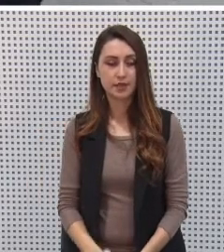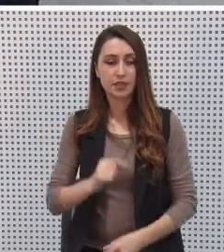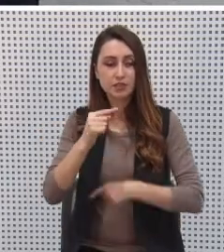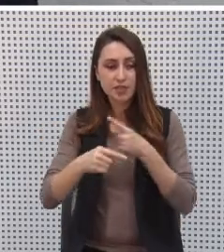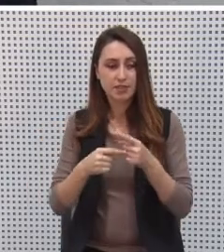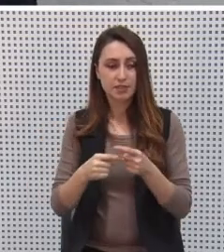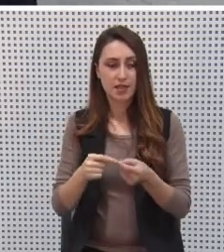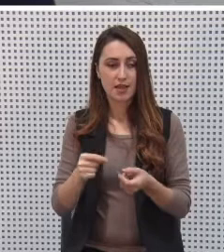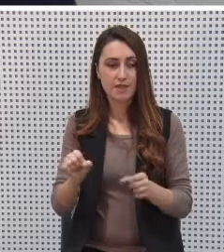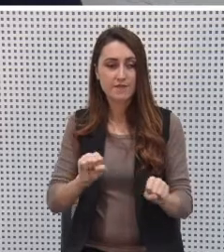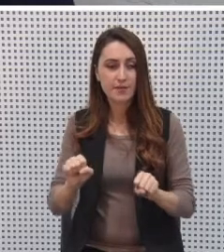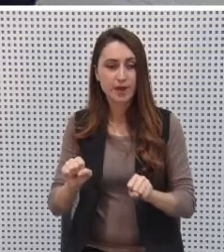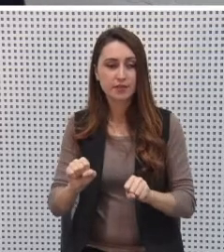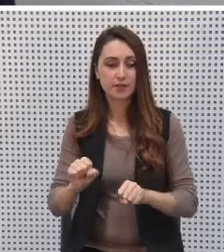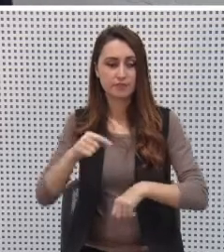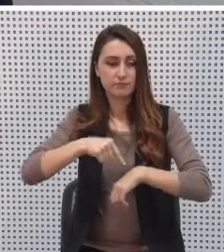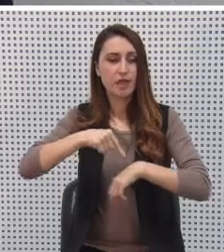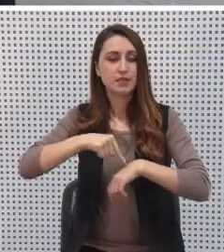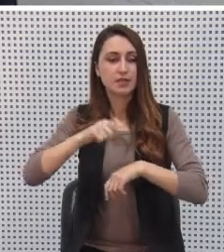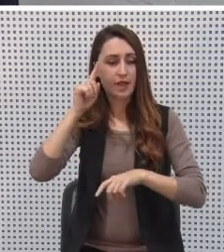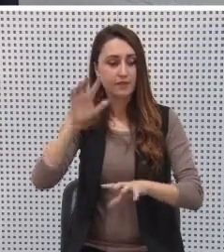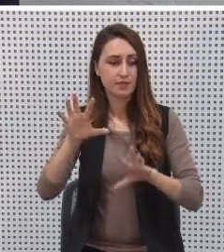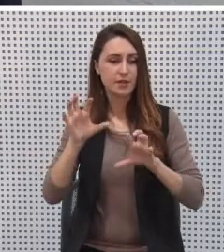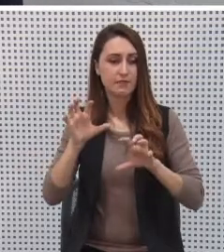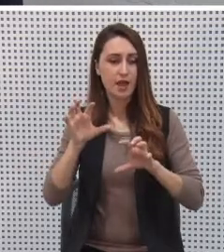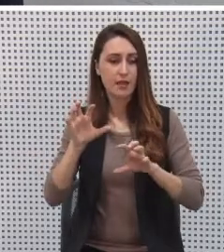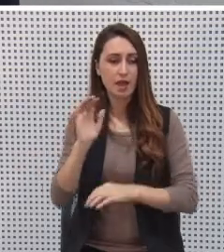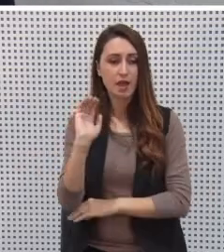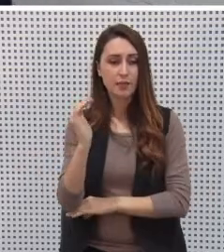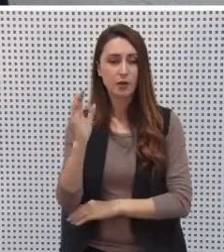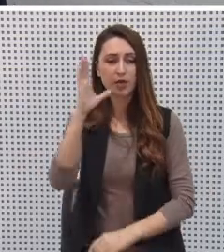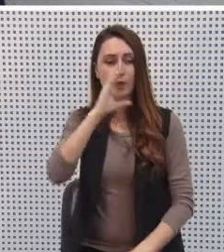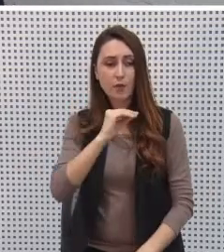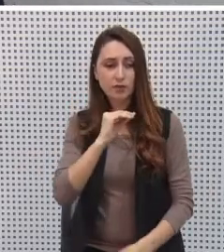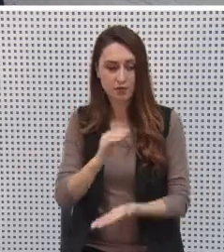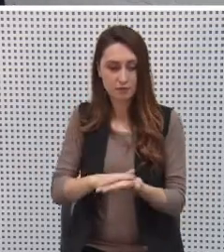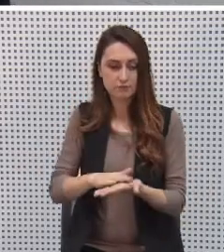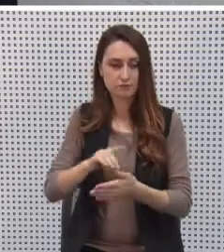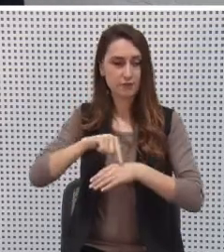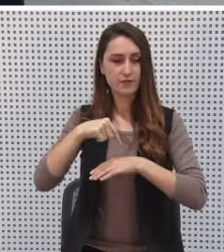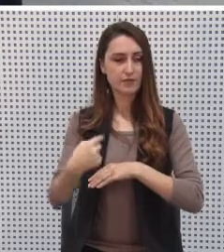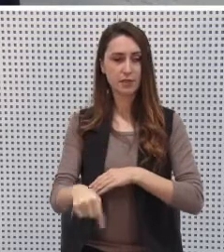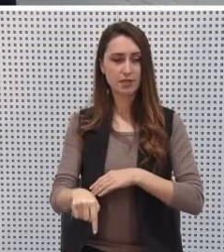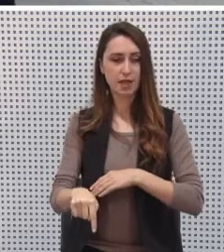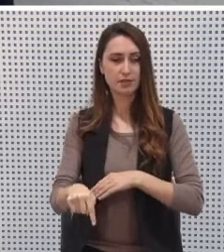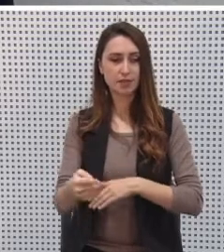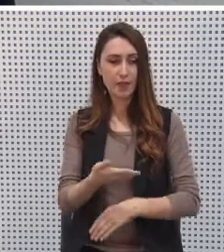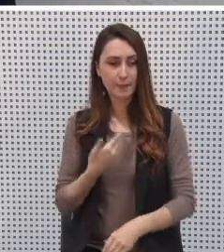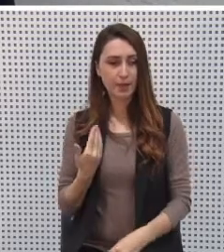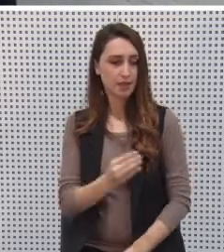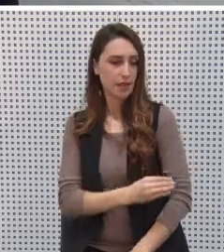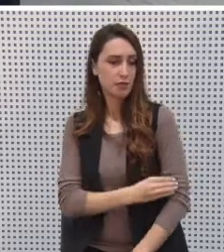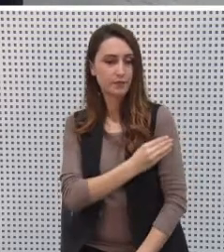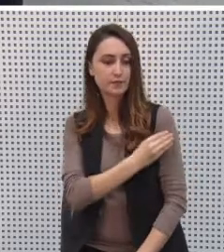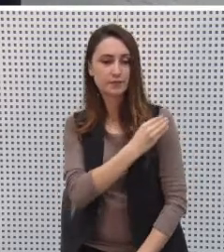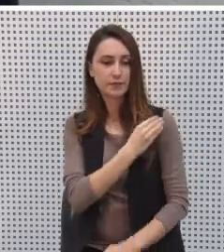То есть, вот да, и вот через вибратор, как бы, мы тактильно, вот понимаете, воспринимаем. Можем здесь, ребеночек может на ладошке не воспринять. Мы его кладем